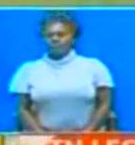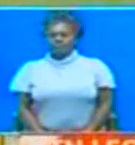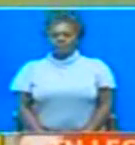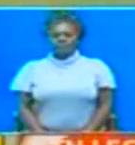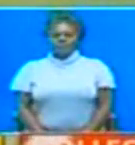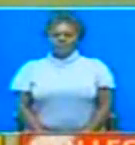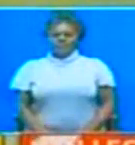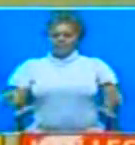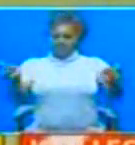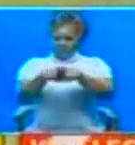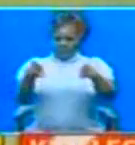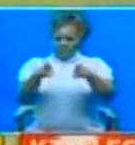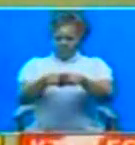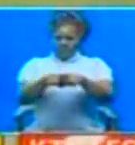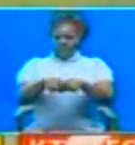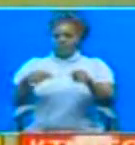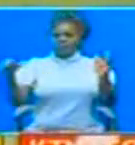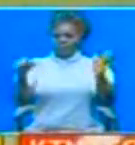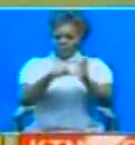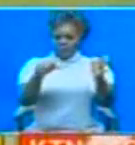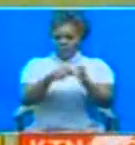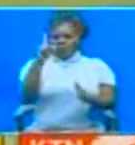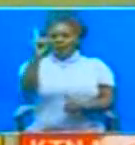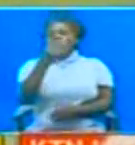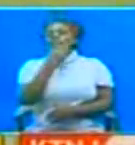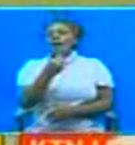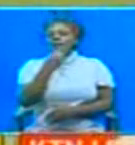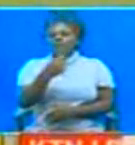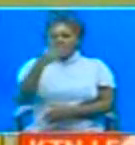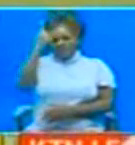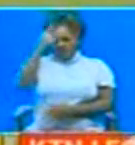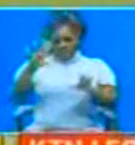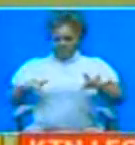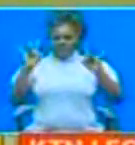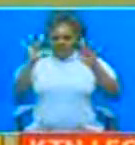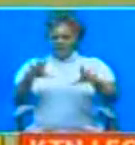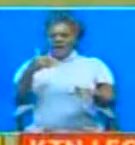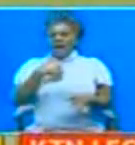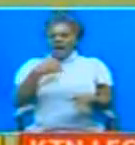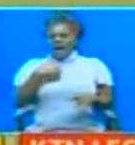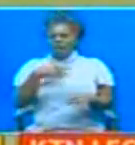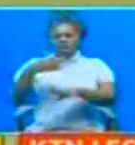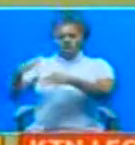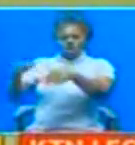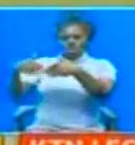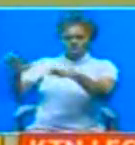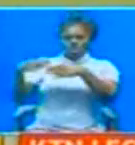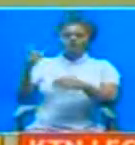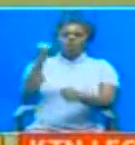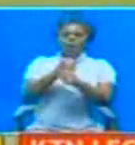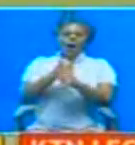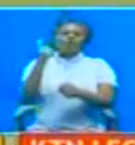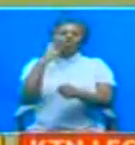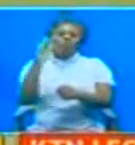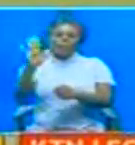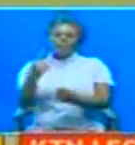Na mikatungalipo kwenye taarifa ya mikasa na majanga ni kwamba bwana mmoja wa huko Kitengela anakadiria hasara aliyopata baada ya karakana yake kuteketea